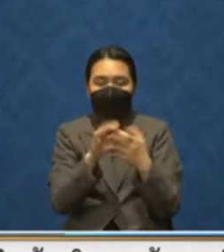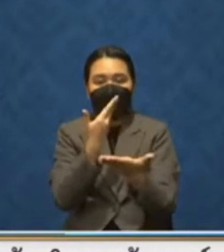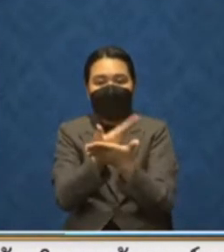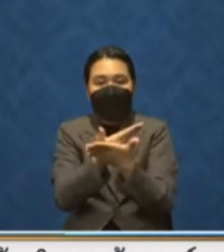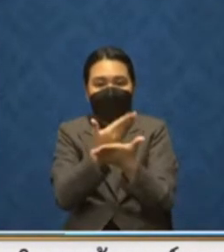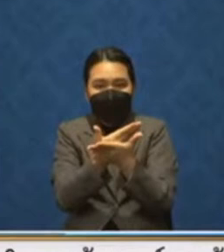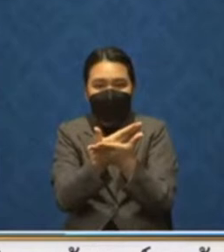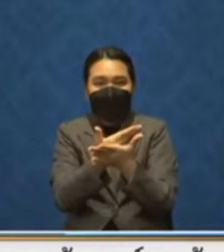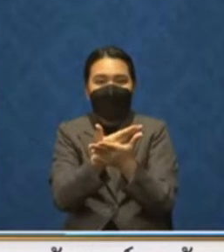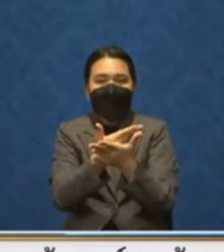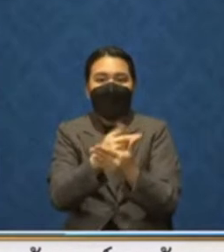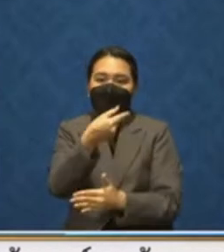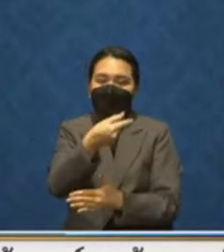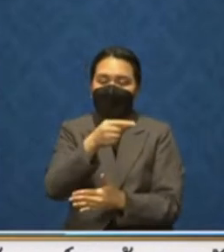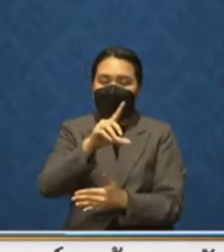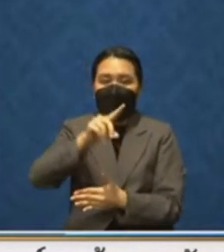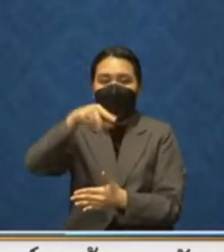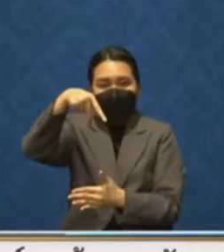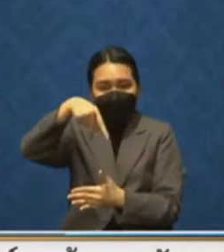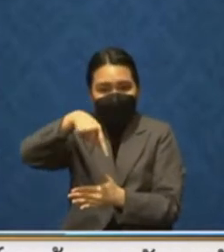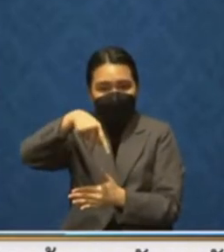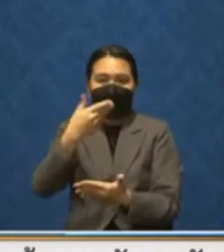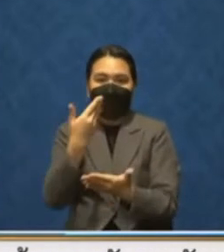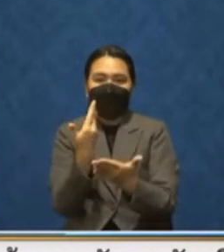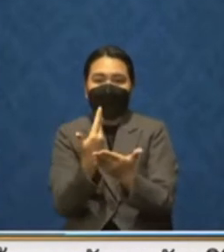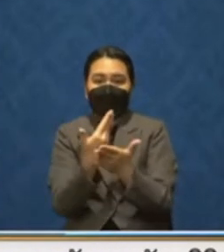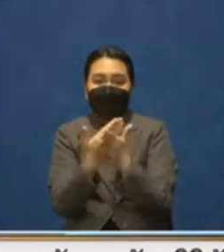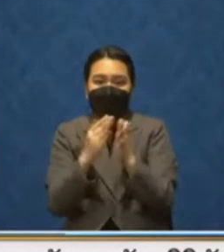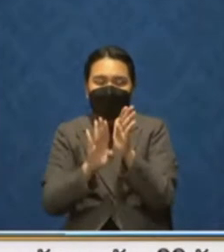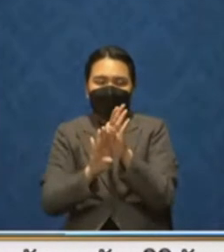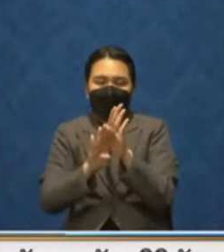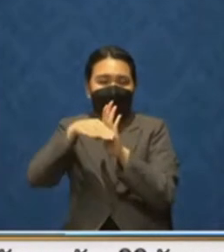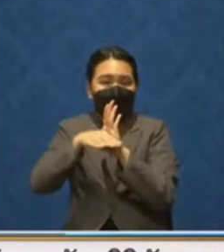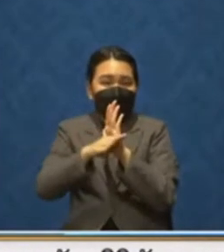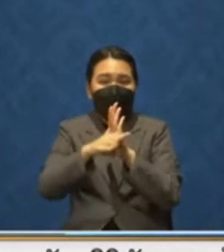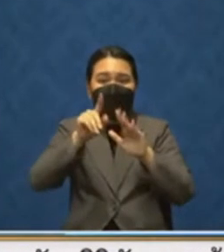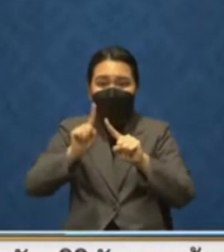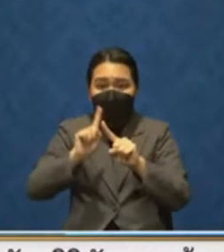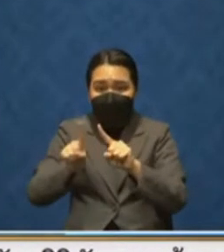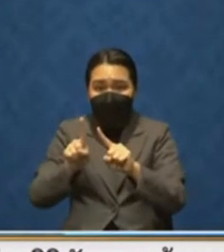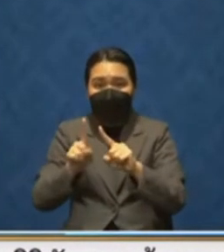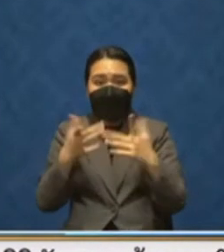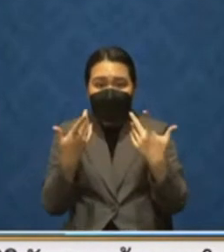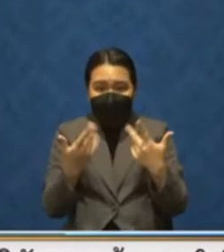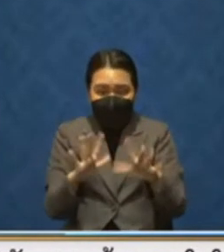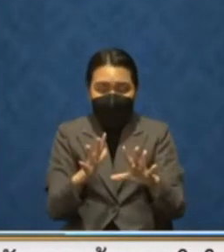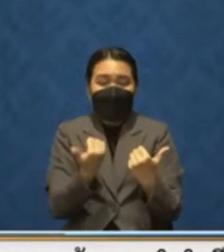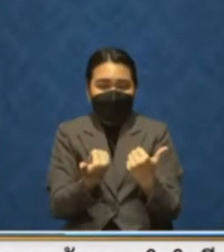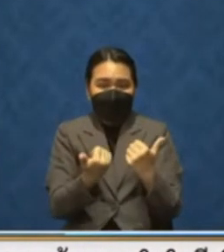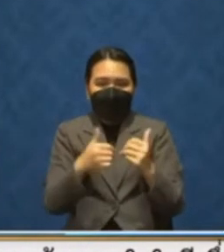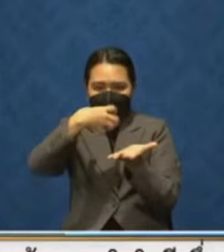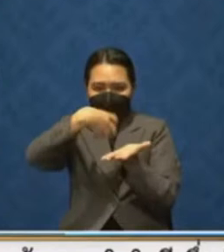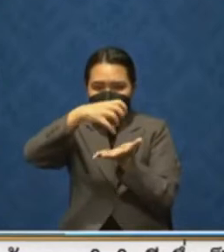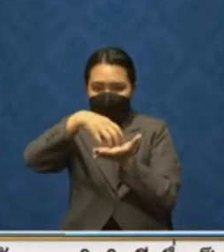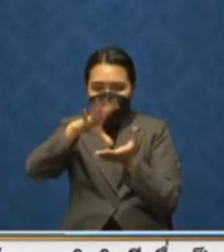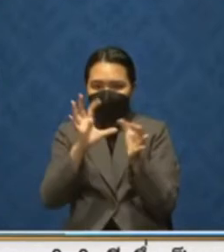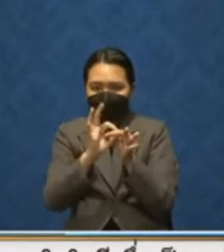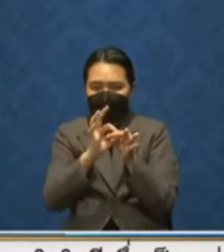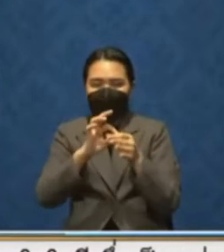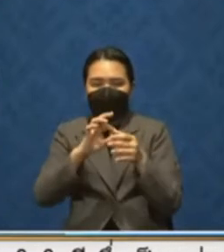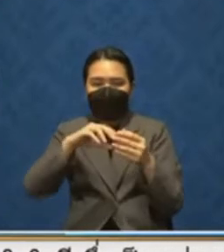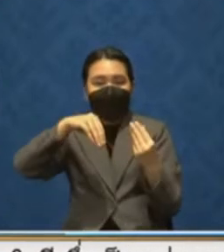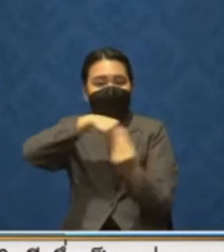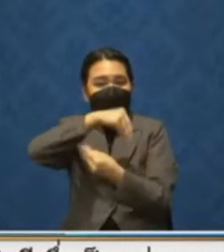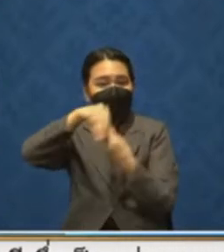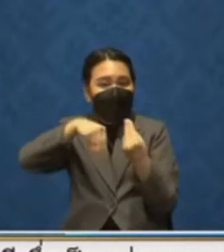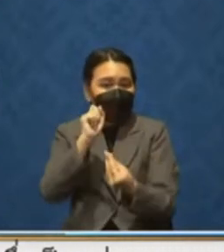พูดกันเรื่องของ GDPแล้วพูดกันถึงเงินเฟ้อท่านบอกว่าเศรษฐกิจดีทั้งหมดดีครับแล้วมาพูดกันเรื่องเกี่ยวกับเศรษฐศาสตร์เลยมีแต่ชะนีอัน